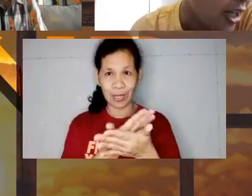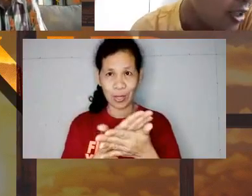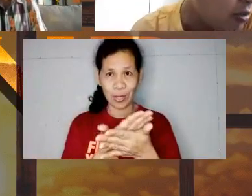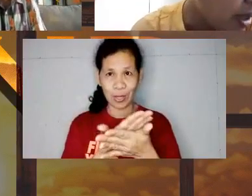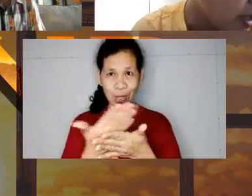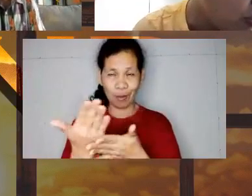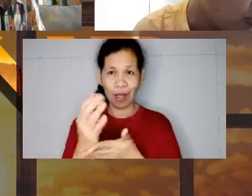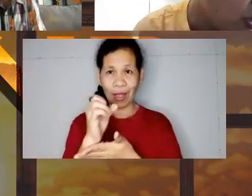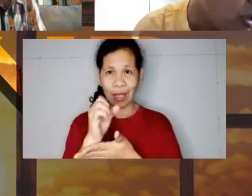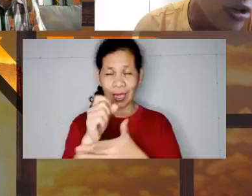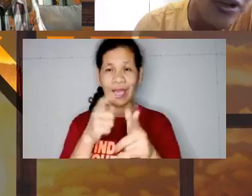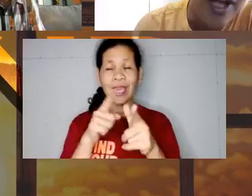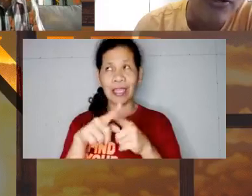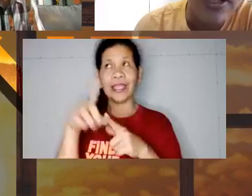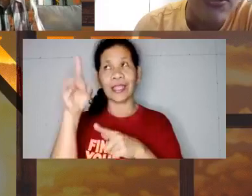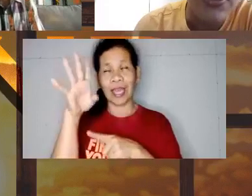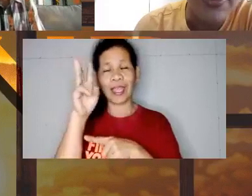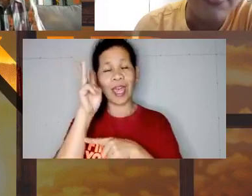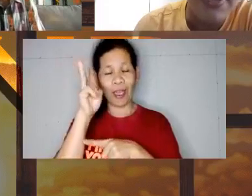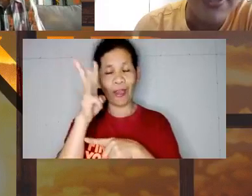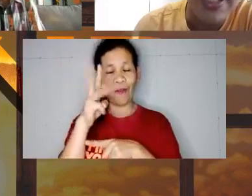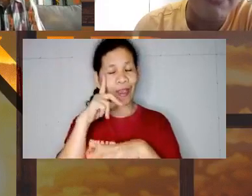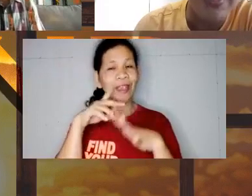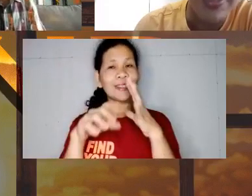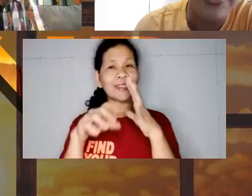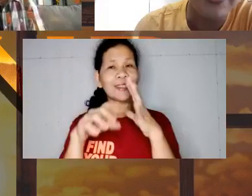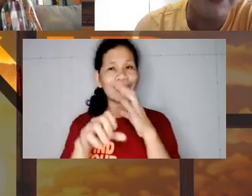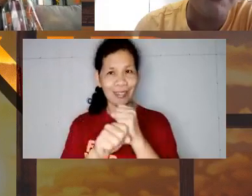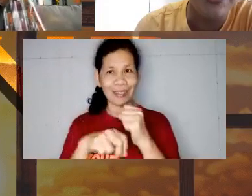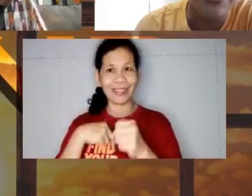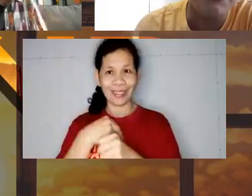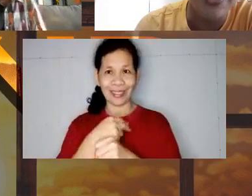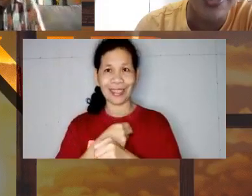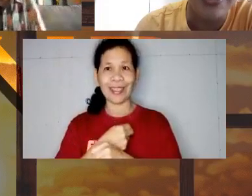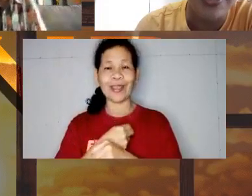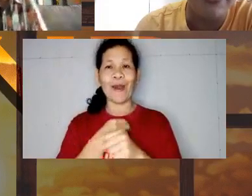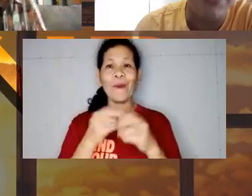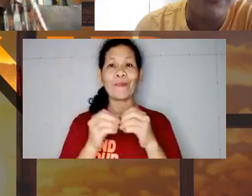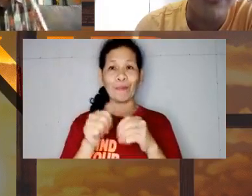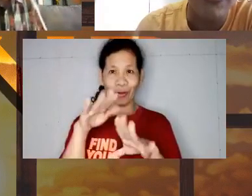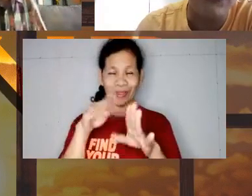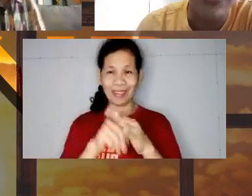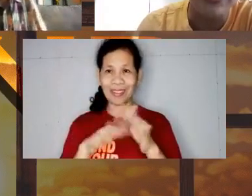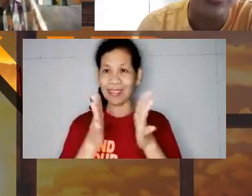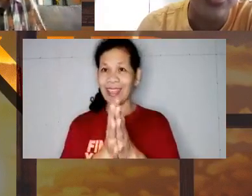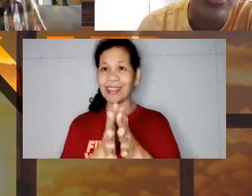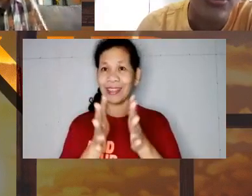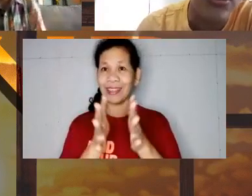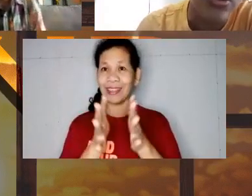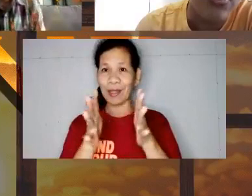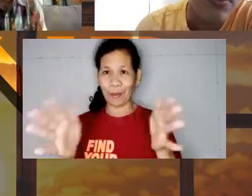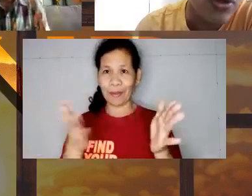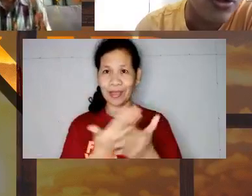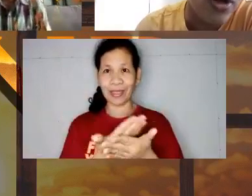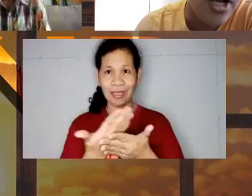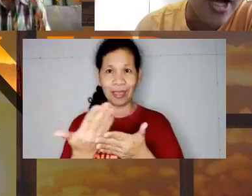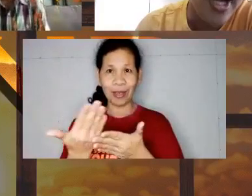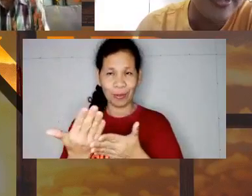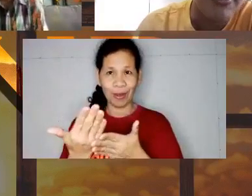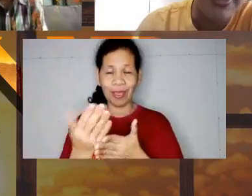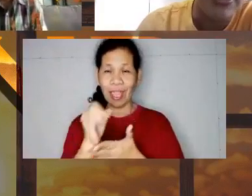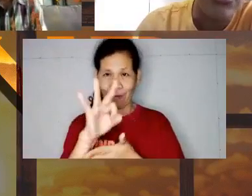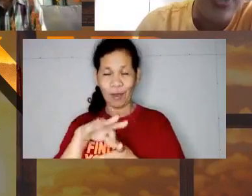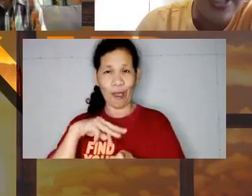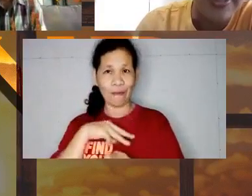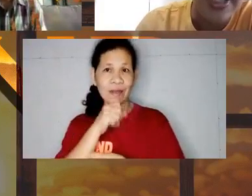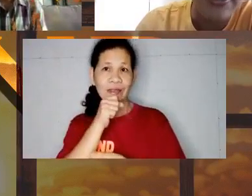Pagkakatiwalaan tayo ng ating Panginoon, lalo na doon sa mga malalaking bagay din. Mas pinahahalaga ng Panginoon lalo yung ating seryosong puso